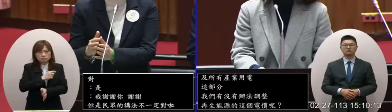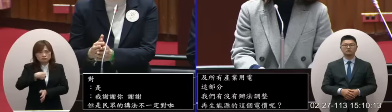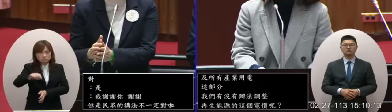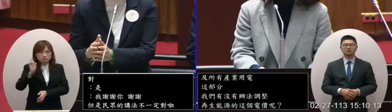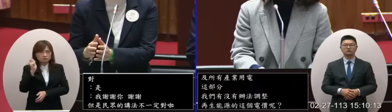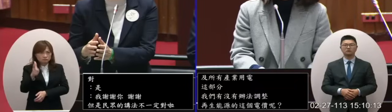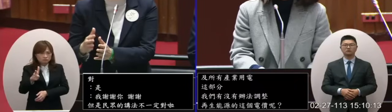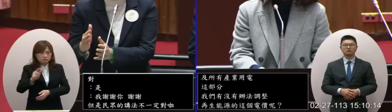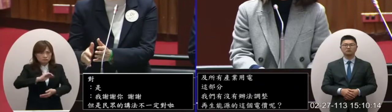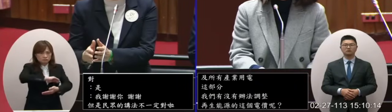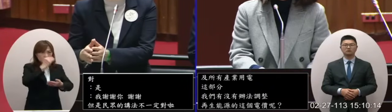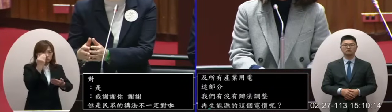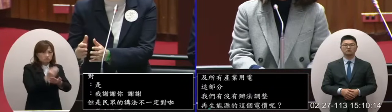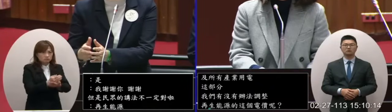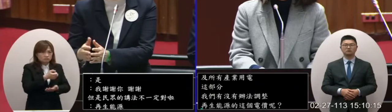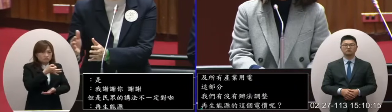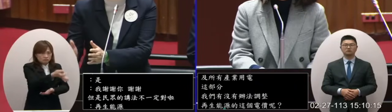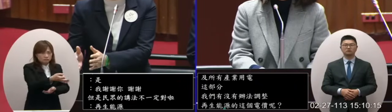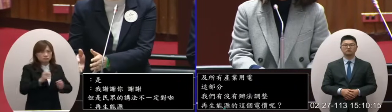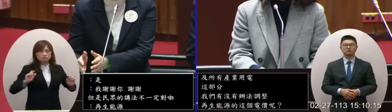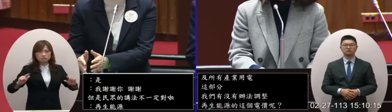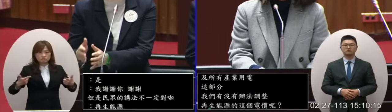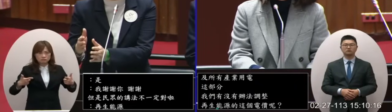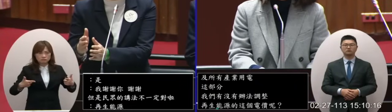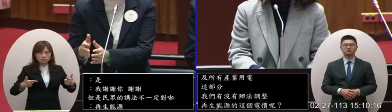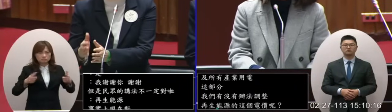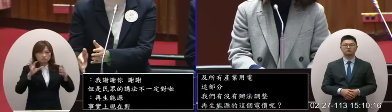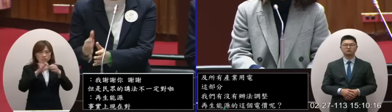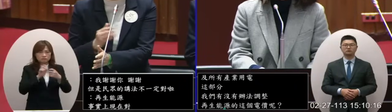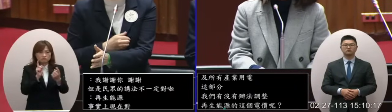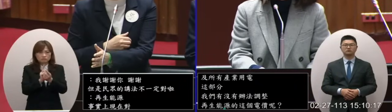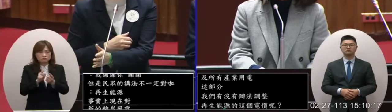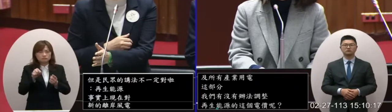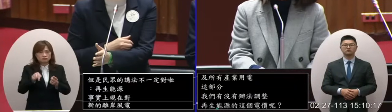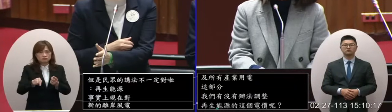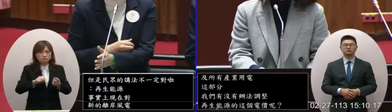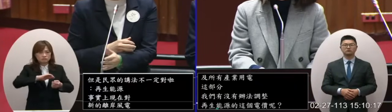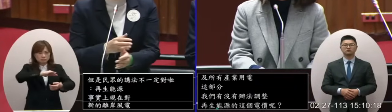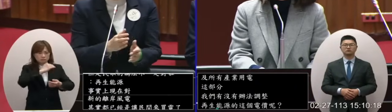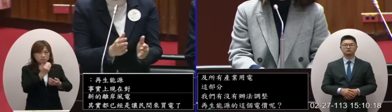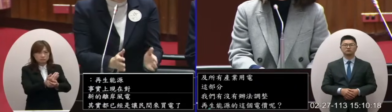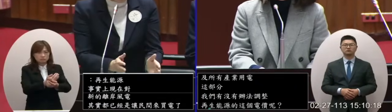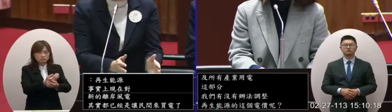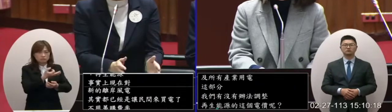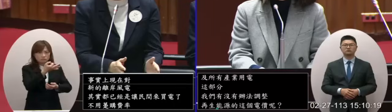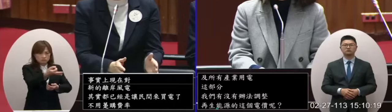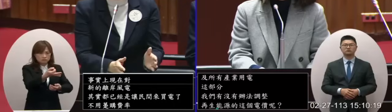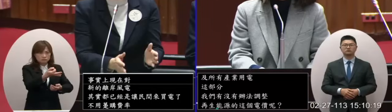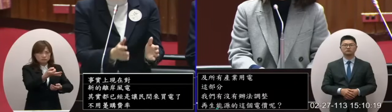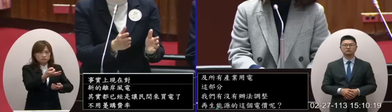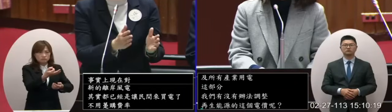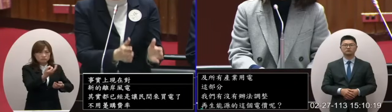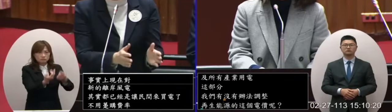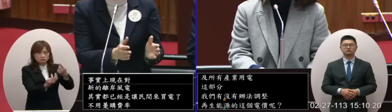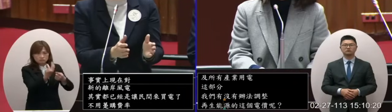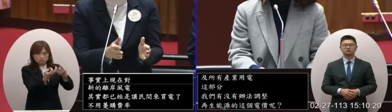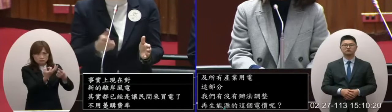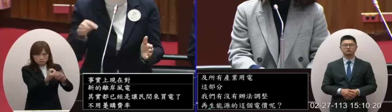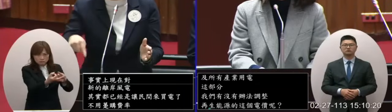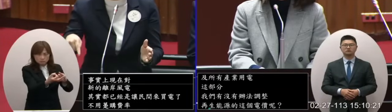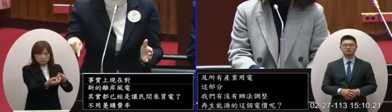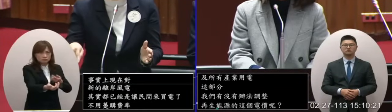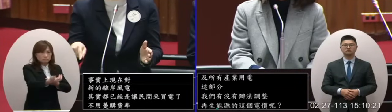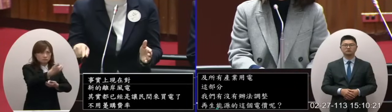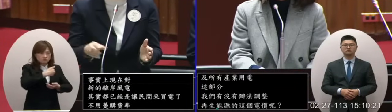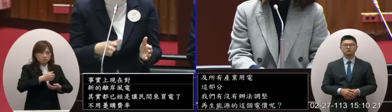那所以台电对离岸风电没有再用这个趸购费率来收购。那太阳光电的部分呢，事实上